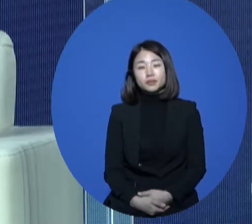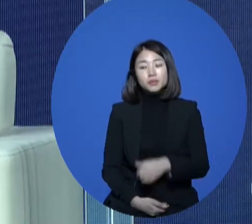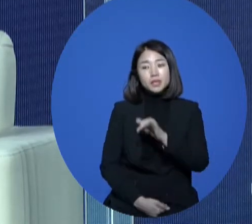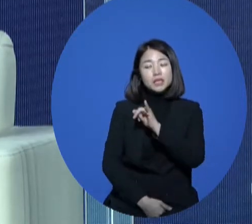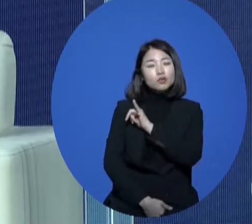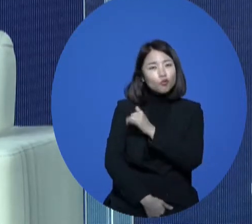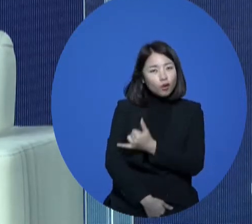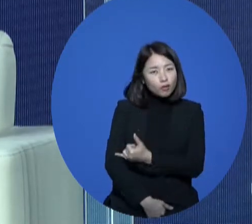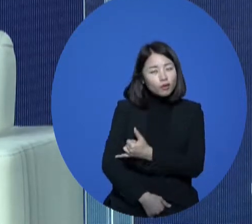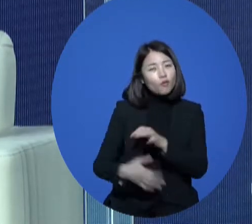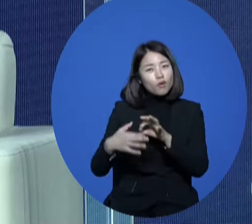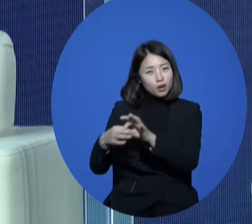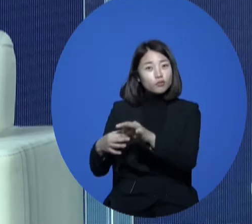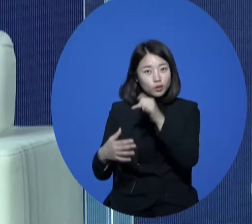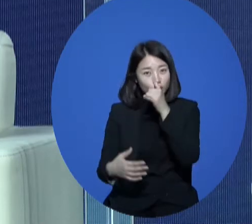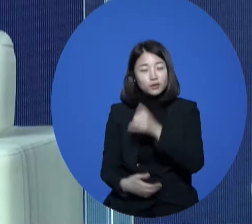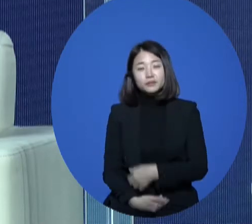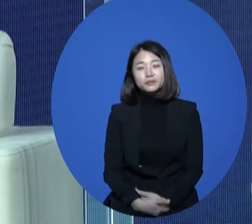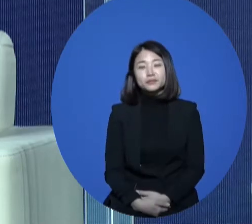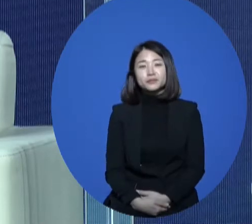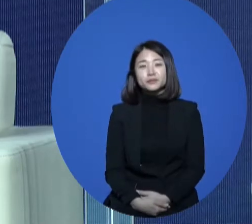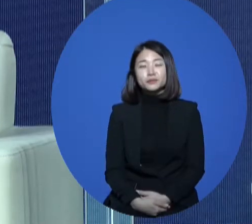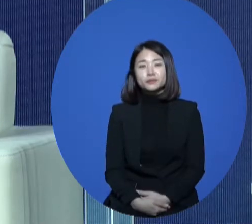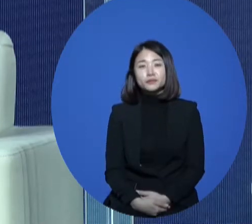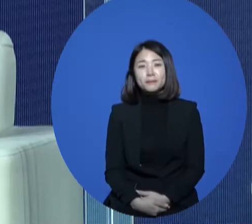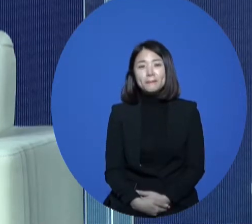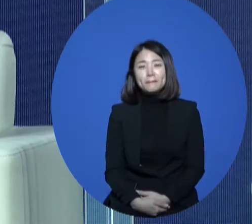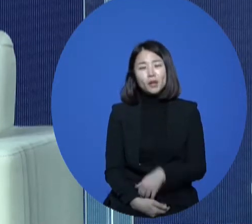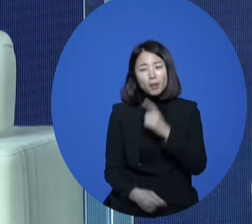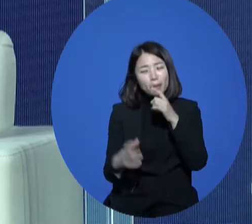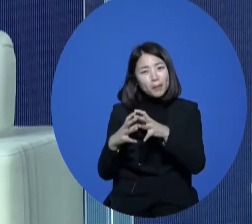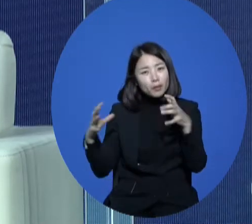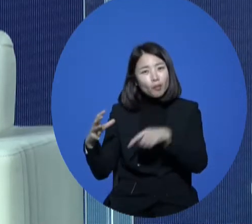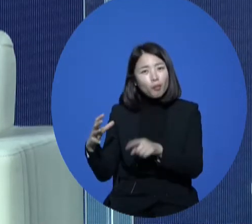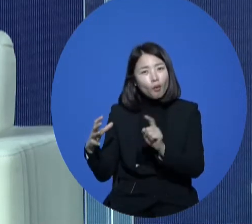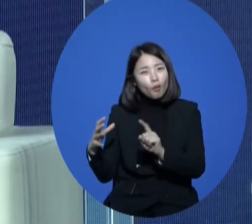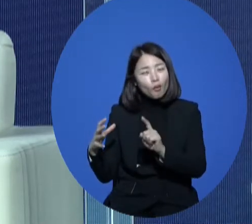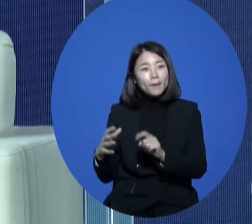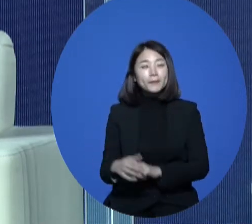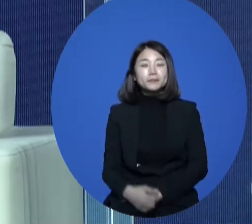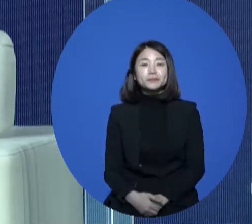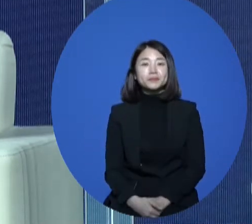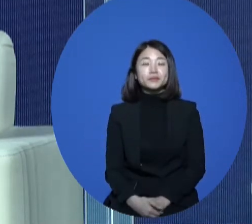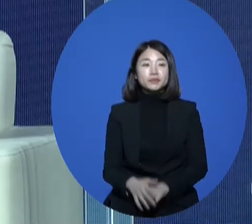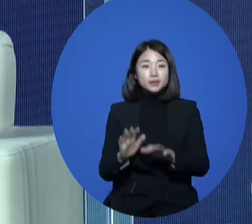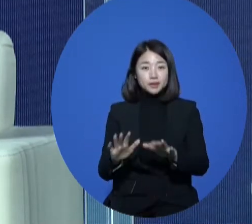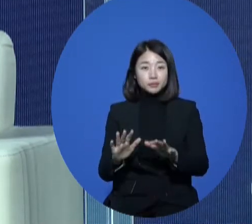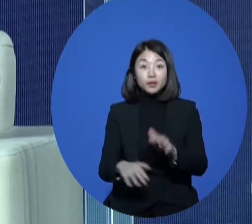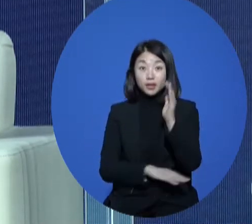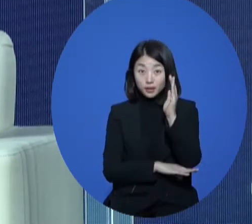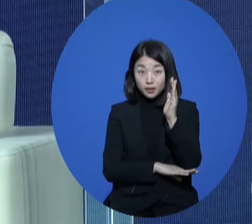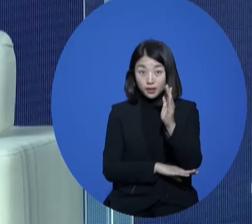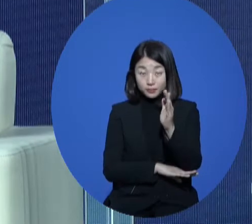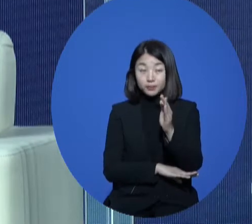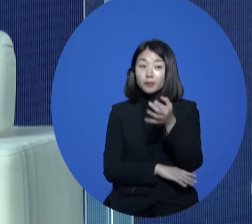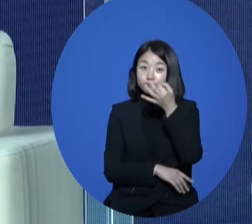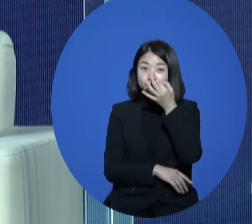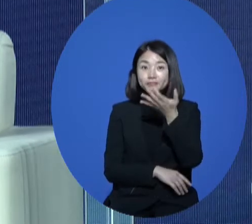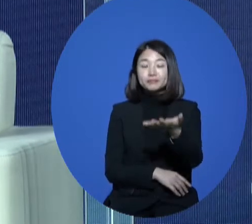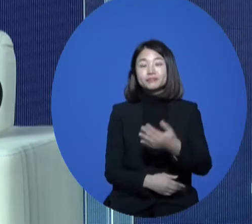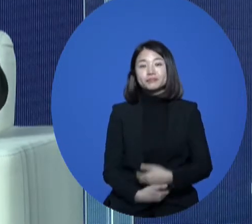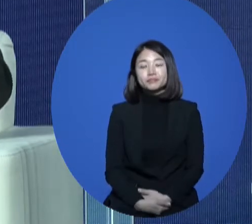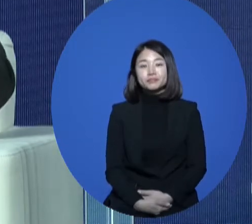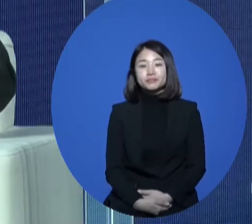인권적이고 원칙적임에도 불구하고 왜 이렇게 논란들이 많은지 지금 이번 분인 세션을 통해서 하나씩